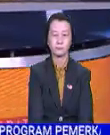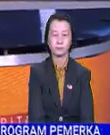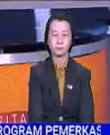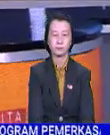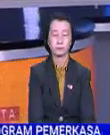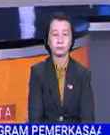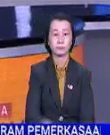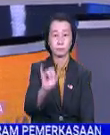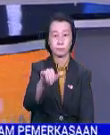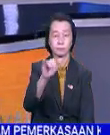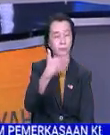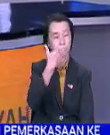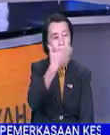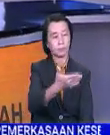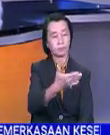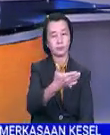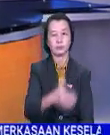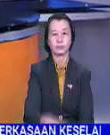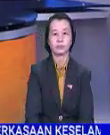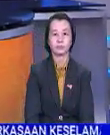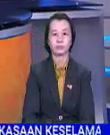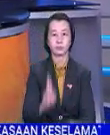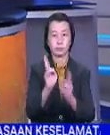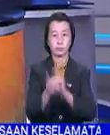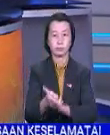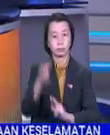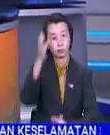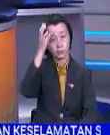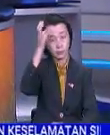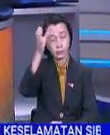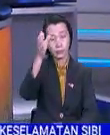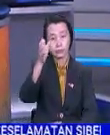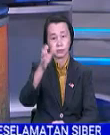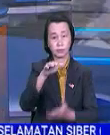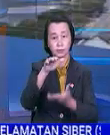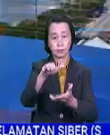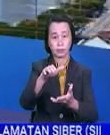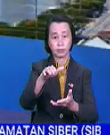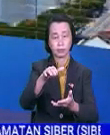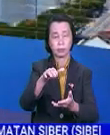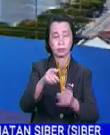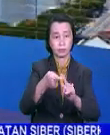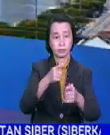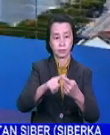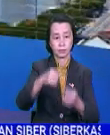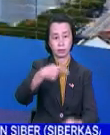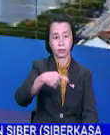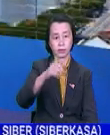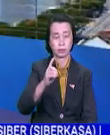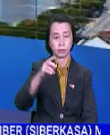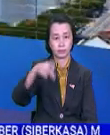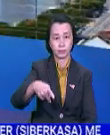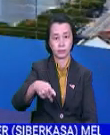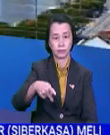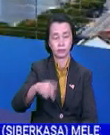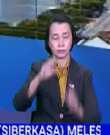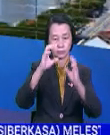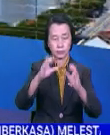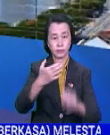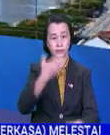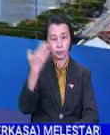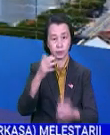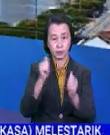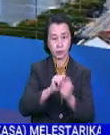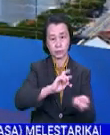Oh iya terima kasih daerah perubahan konsep Project delivery partner PDP kepada kontrak konvensional selepas